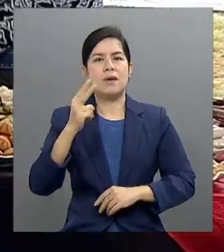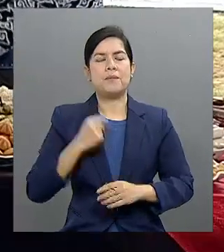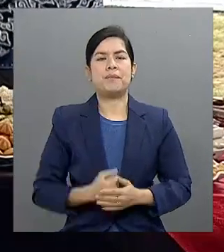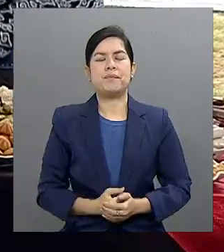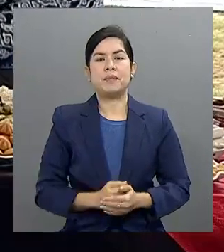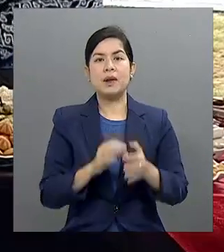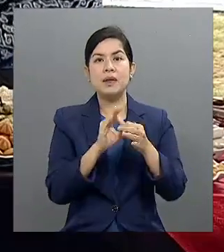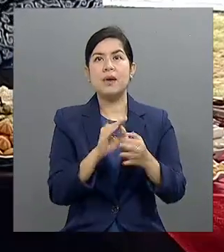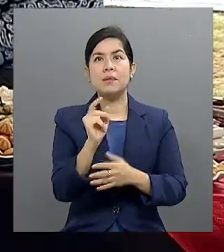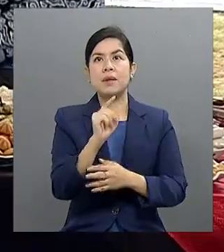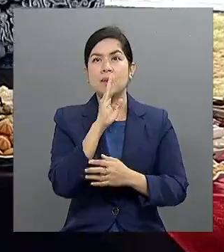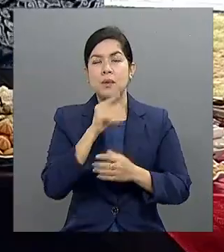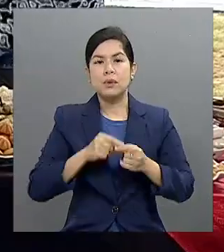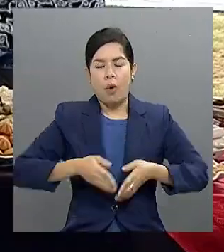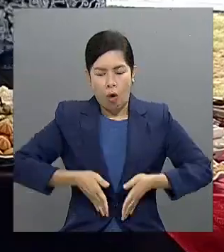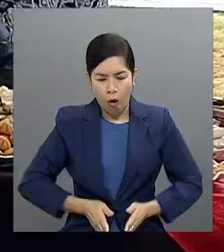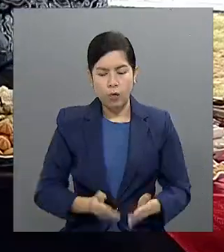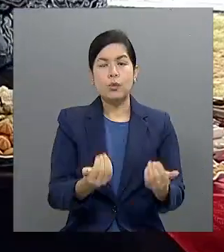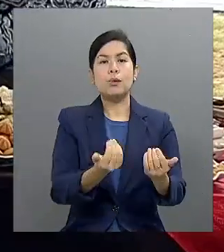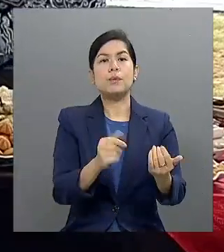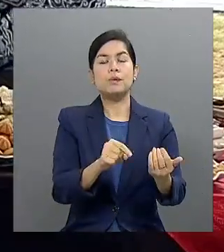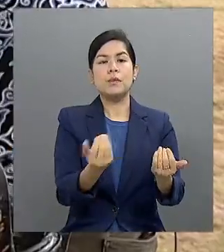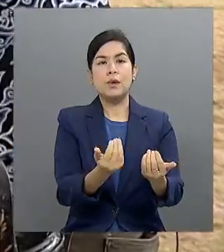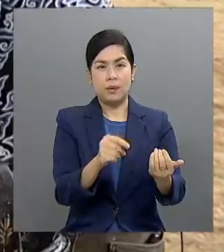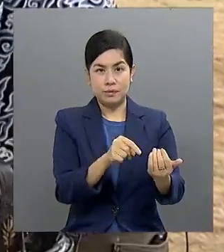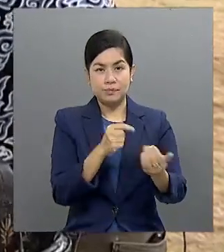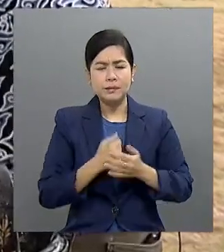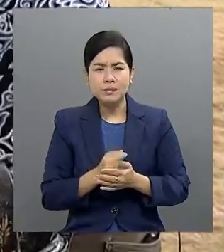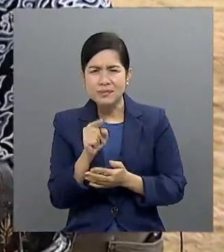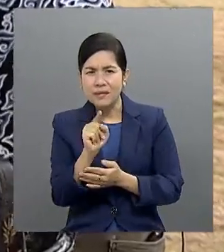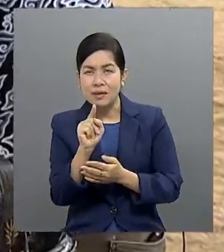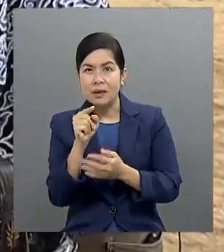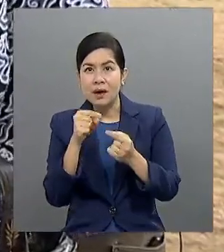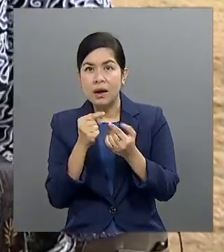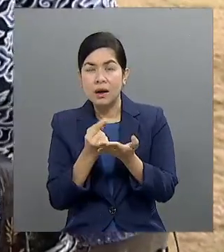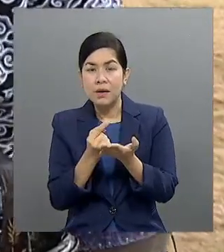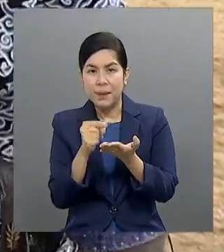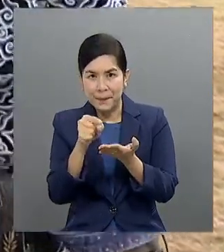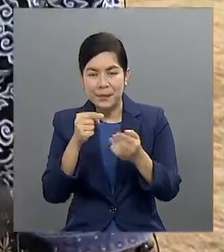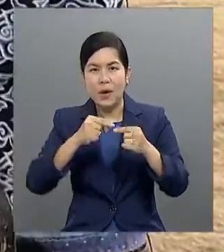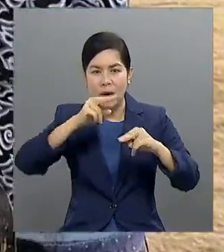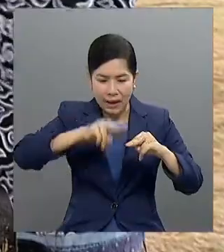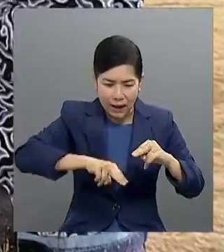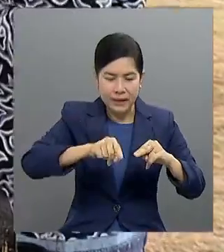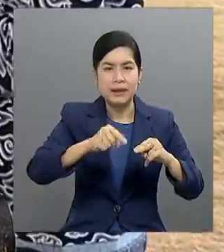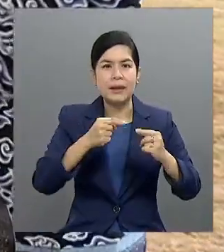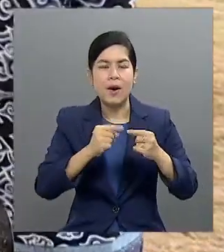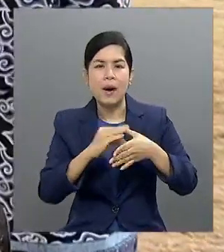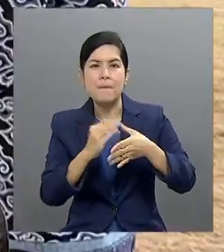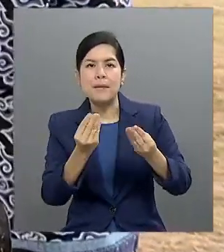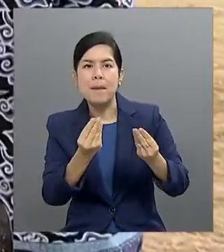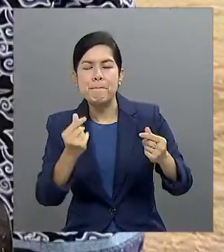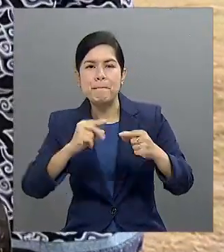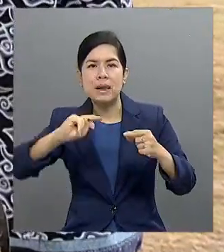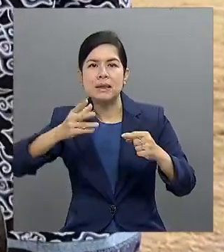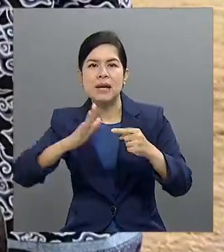อดนะครับบุตรนะครับเราก็ใช้ขนมนี้นะครับหยอดด้วยไข่กับน้ำมันงาแล้วไปทอดนะครับเพื่อช่วยฮะสตรีที่หลังคลอดเนี่ย